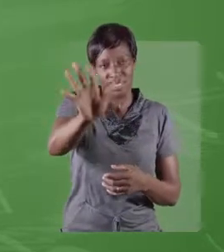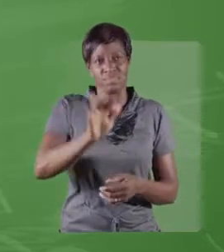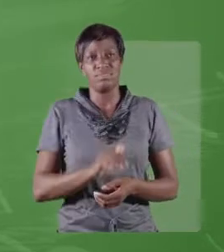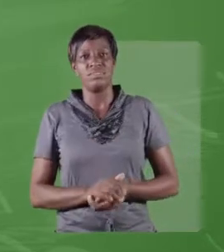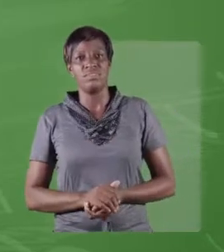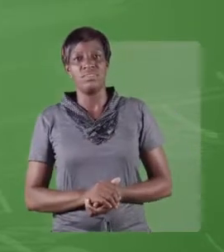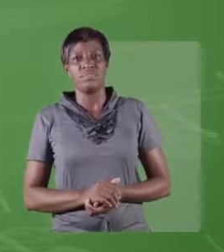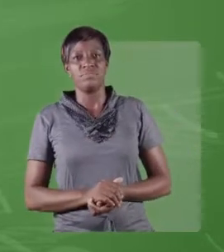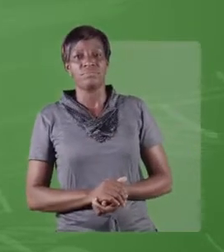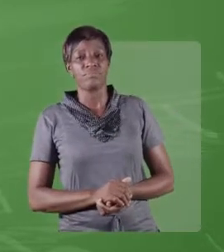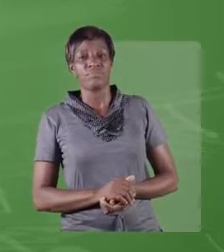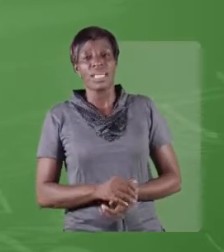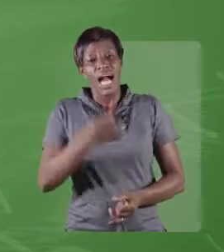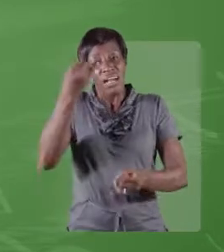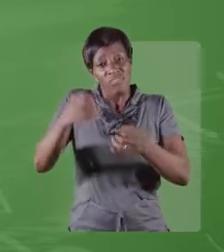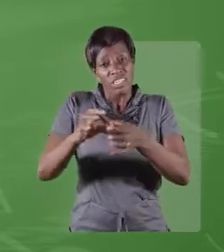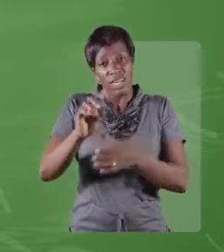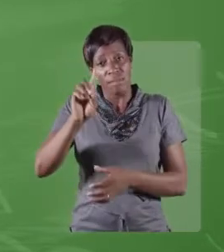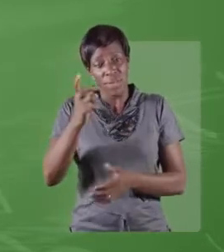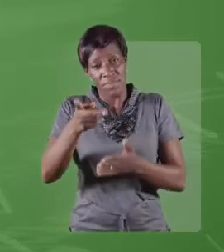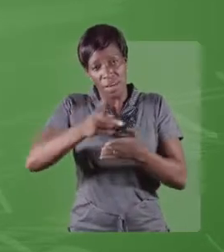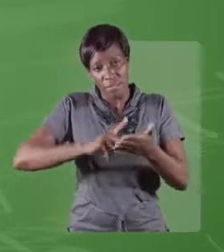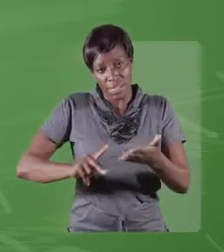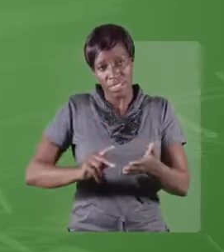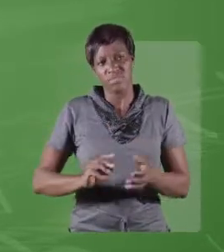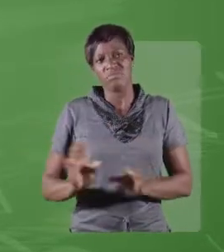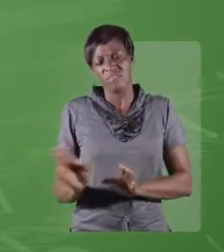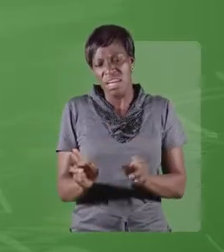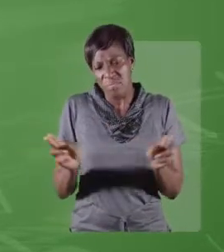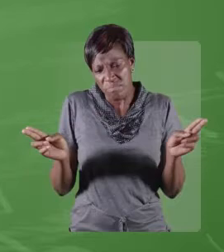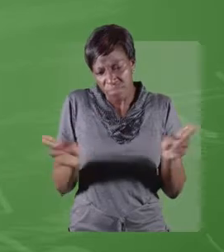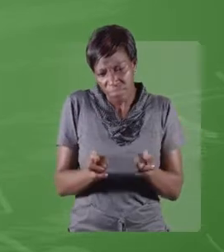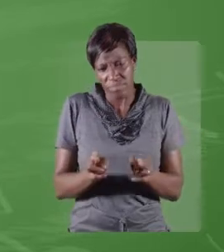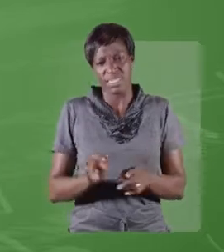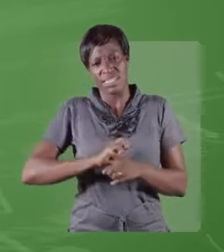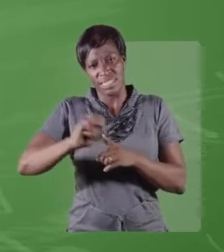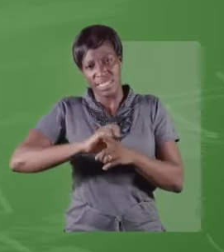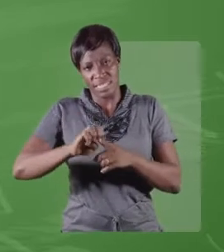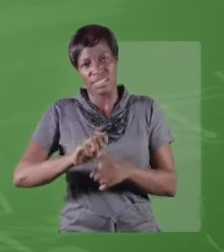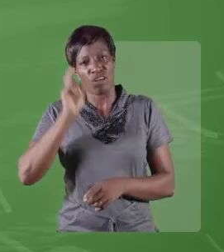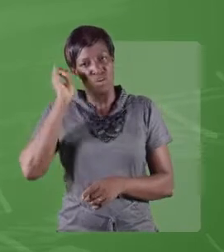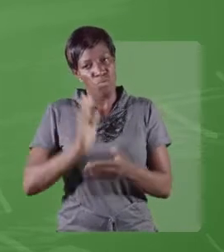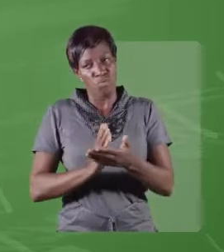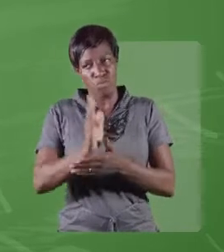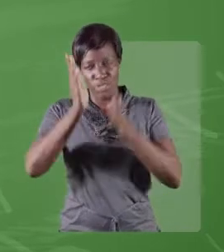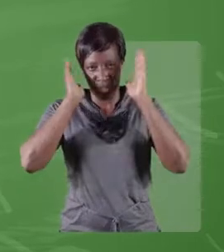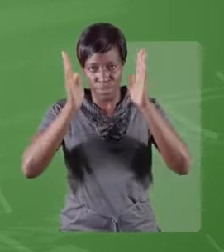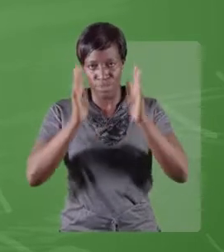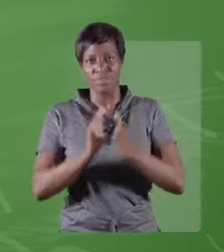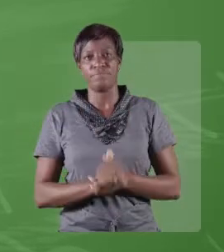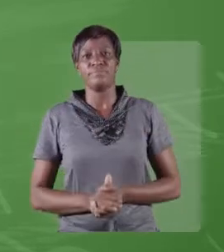cette première partie, nous allons faire une petite activité d'application. Vous êtes prêts? On y